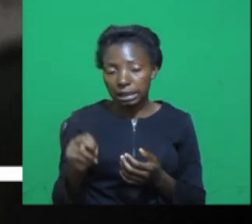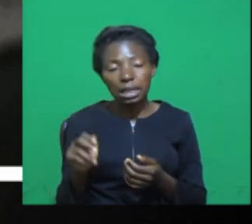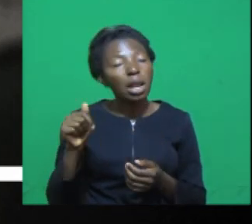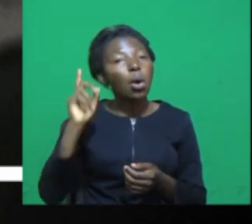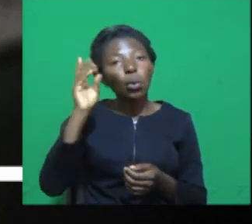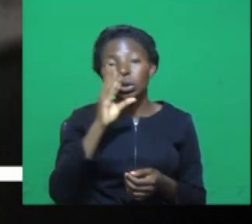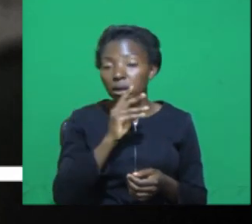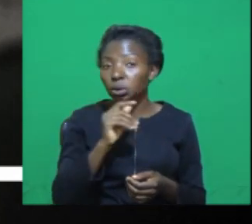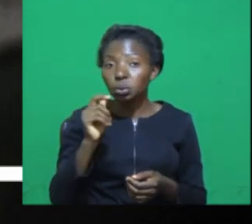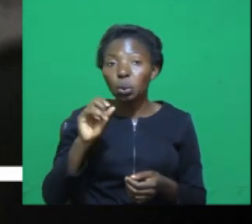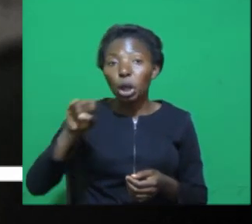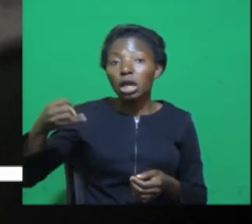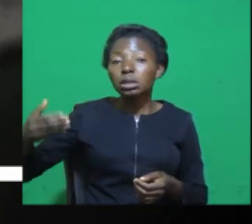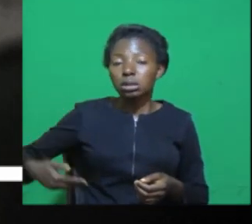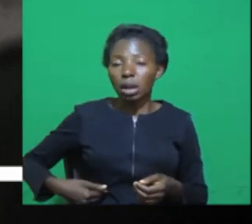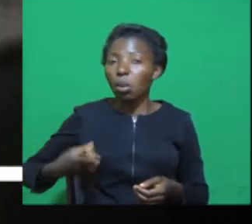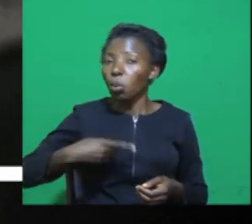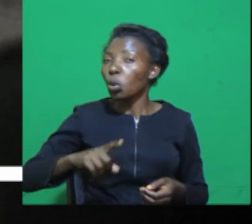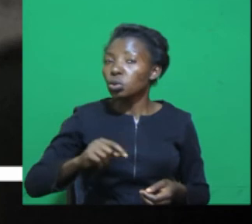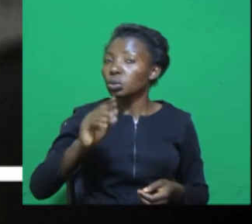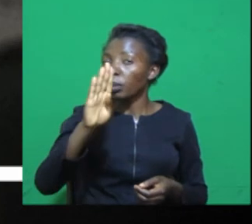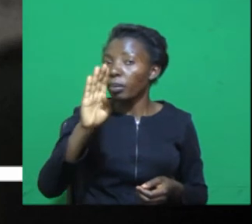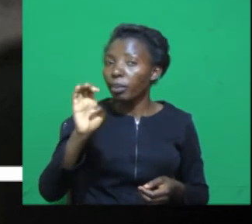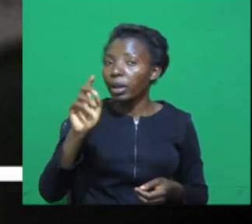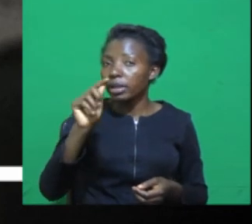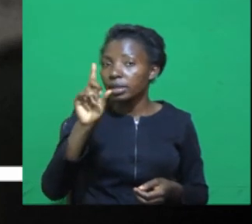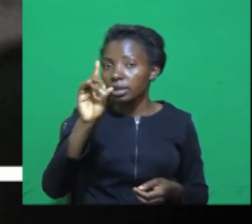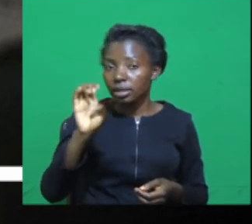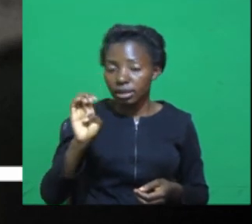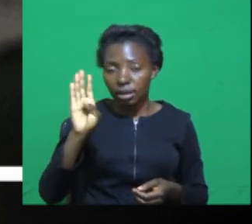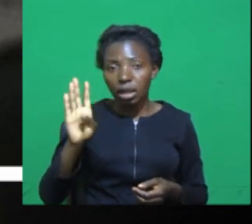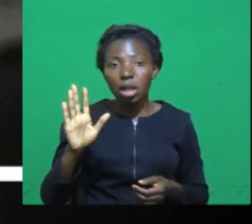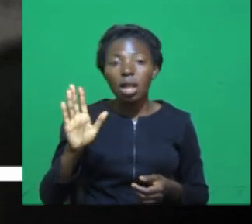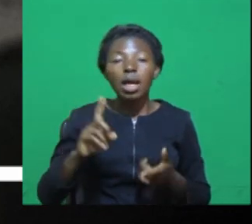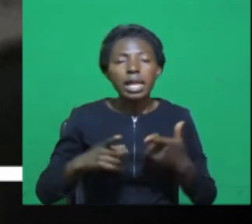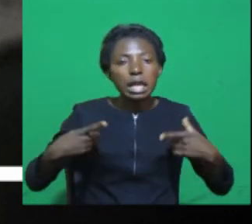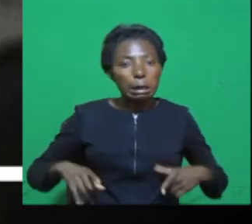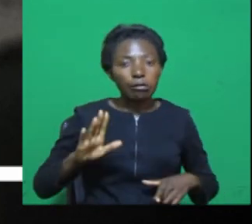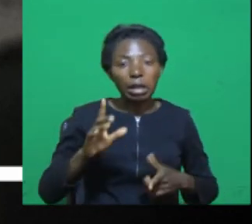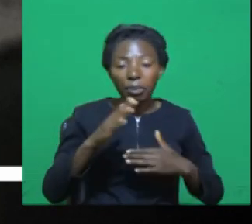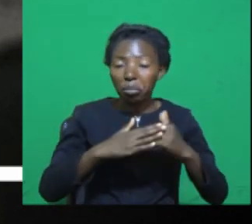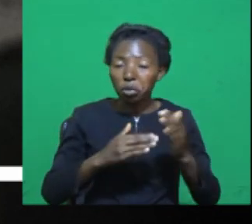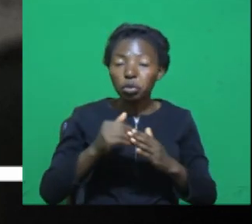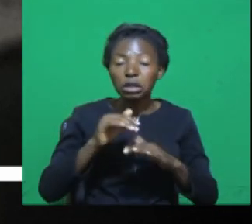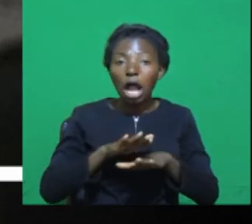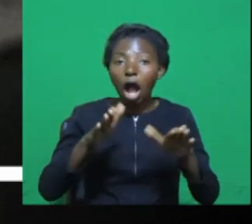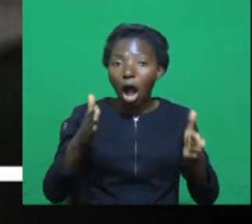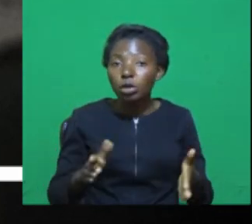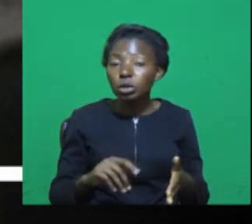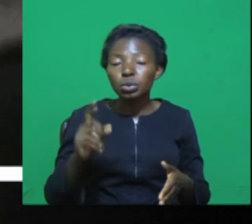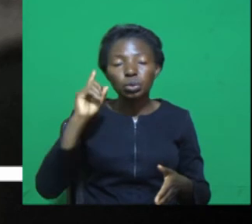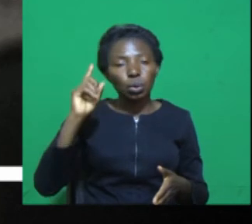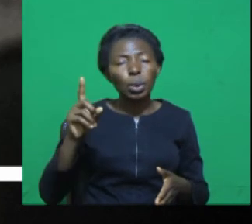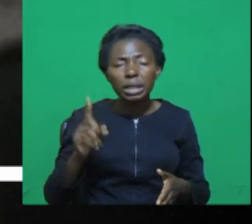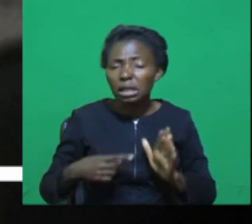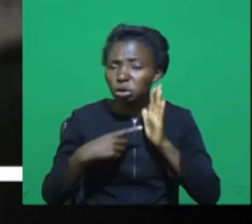Jakobho, simuka ukwire Bheteri undogarako, uitire Mwari aritaripo, iye wakazviratidza kwauri panguva